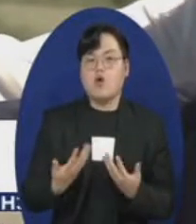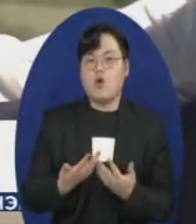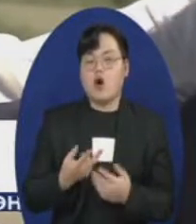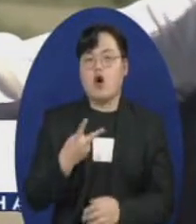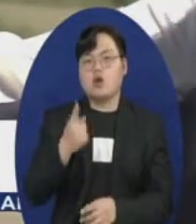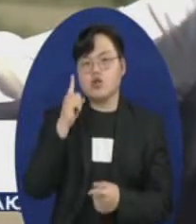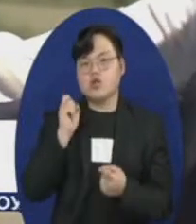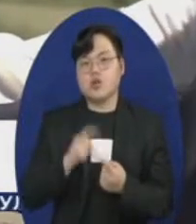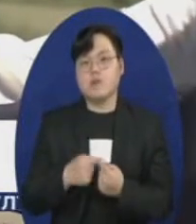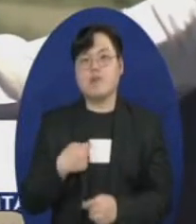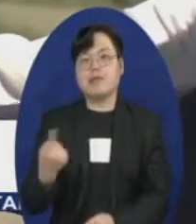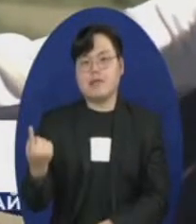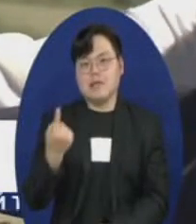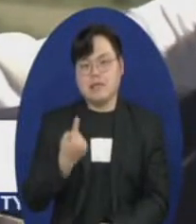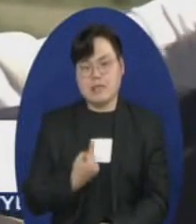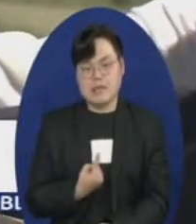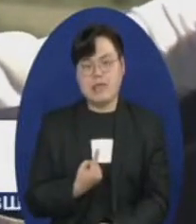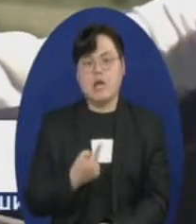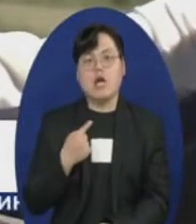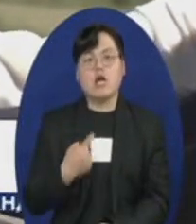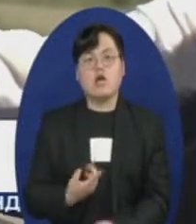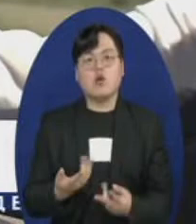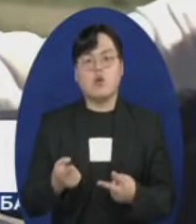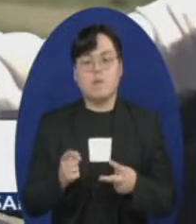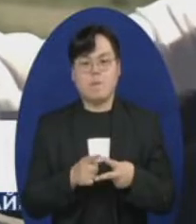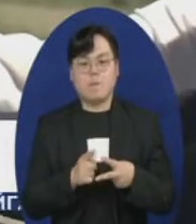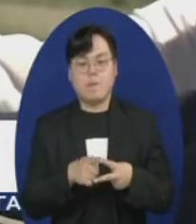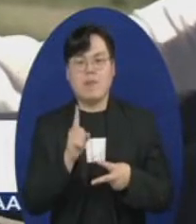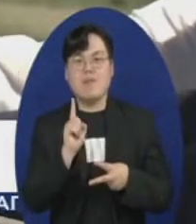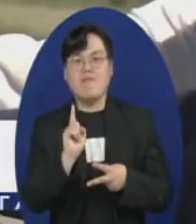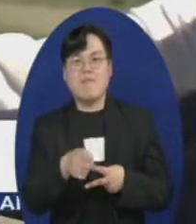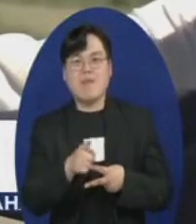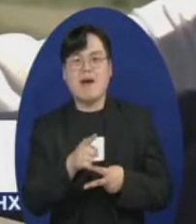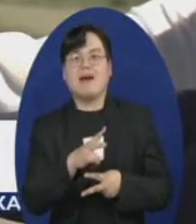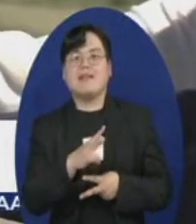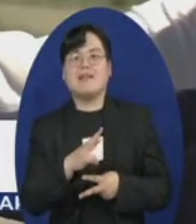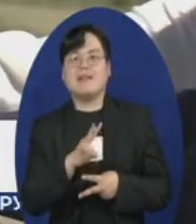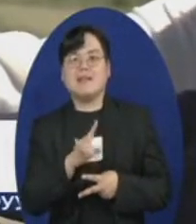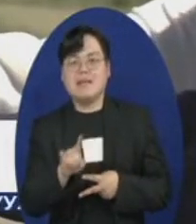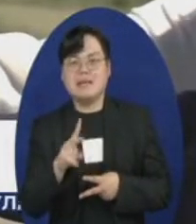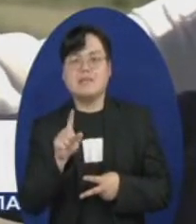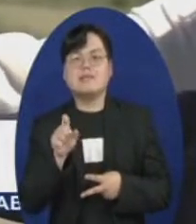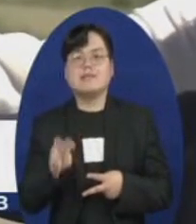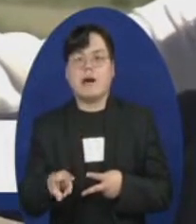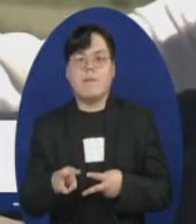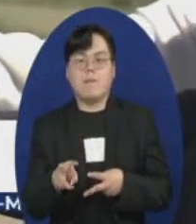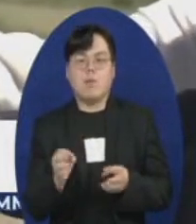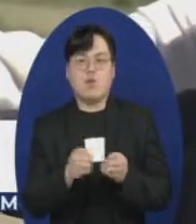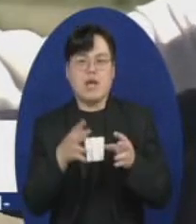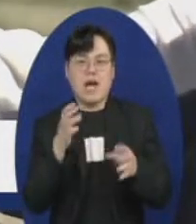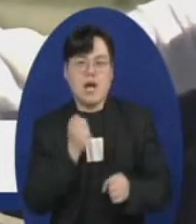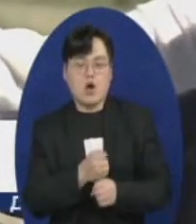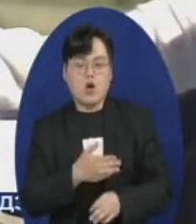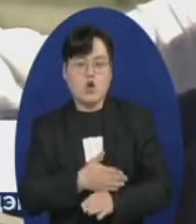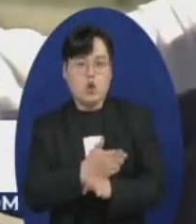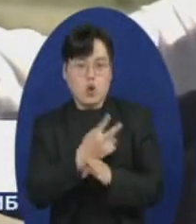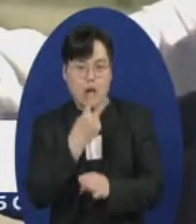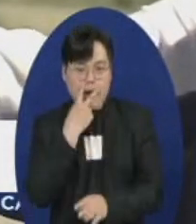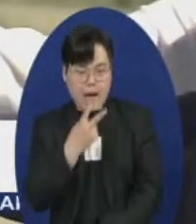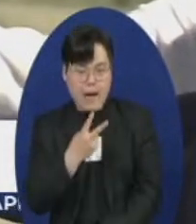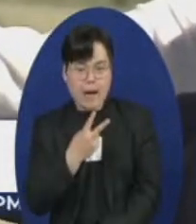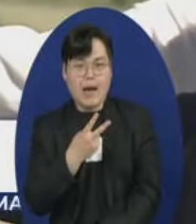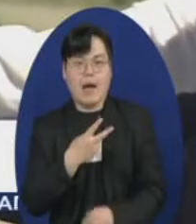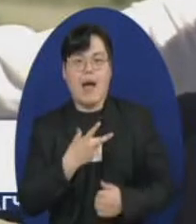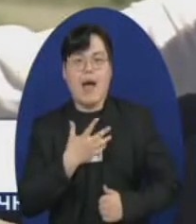чи хоёр зорилгоор ирсэн. Нэг нь бол одоо мянганы замын бүтээн байгуулалтын ажлыг дуусгах энэ түүхэн мөчийн гэрч болох